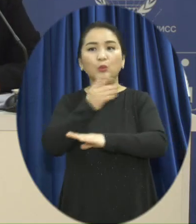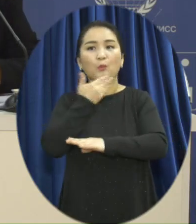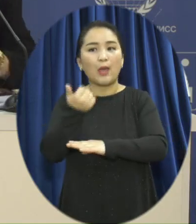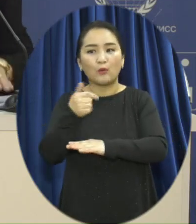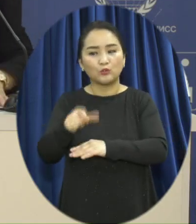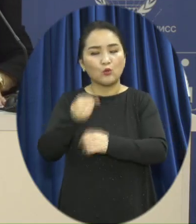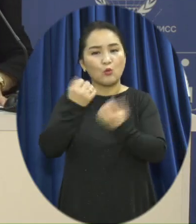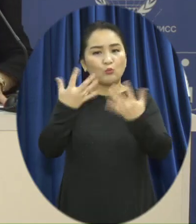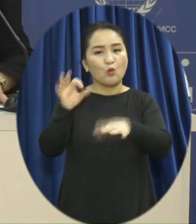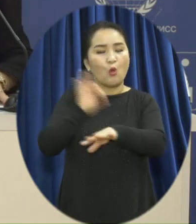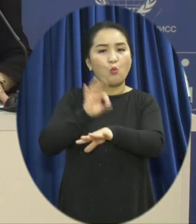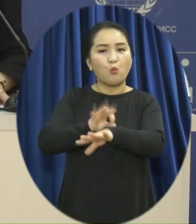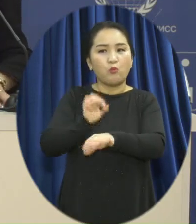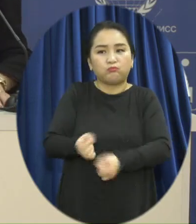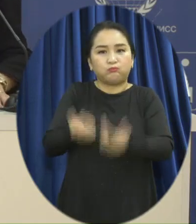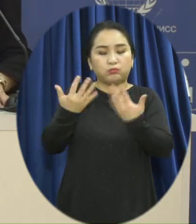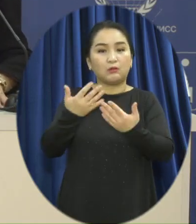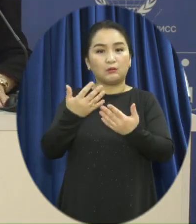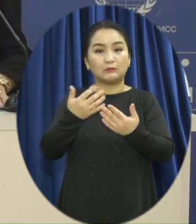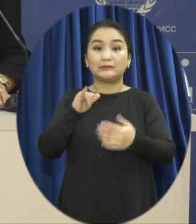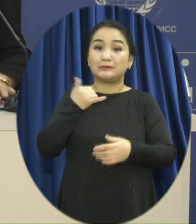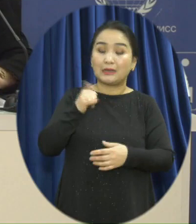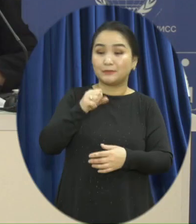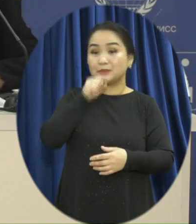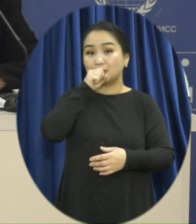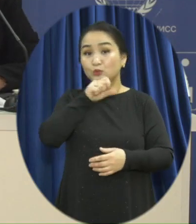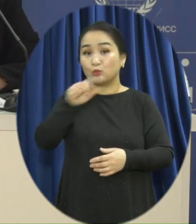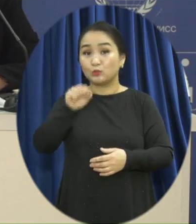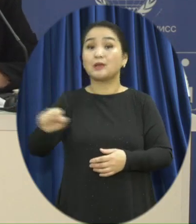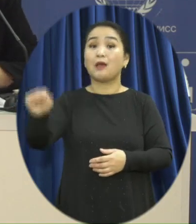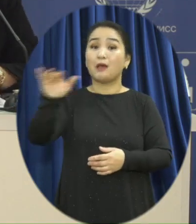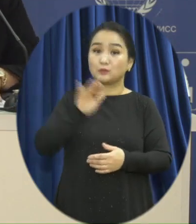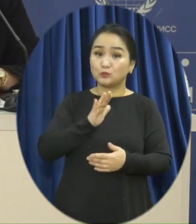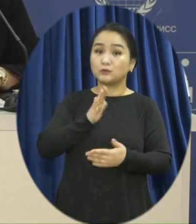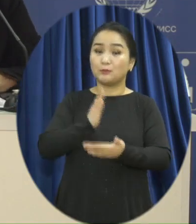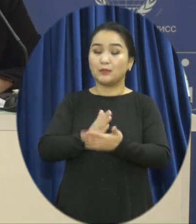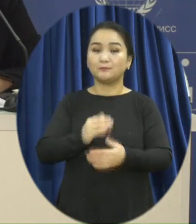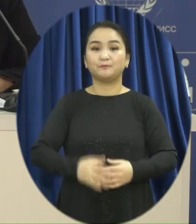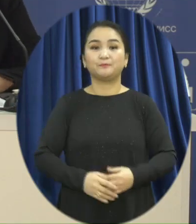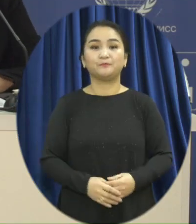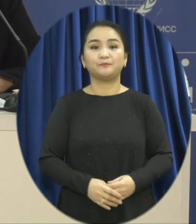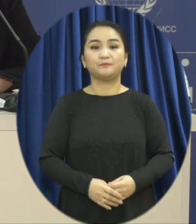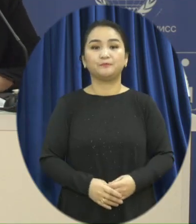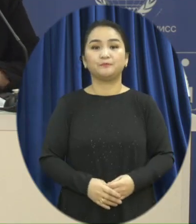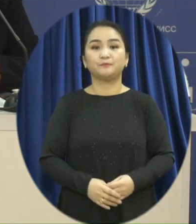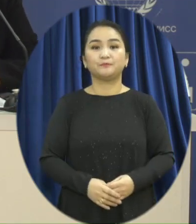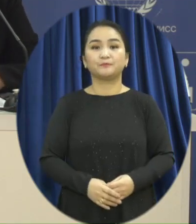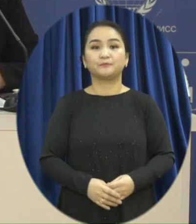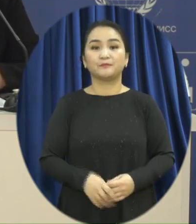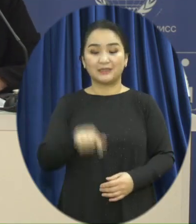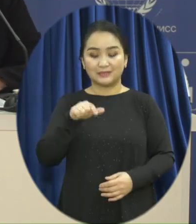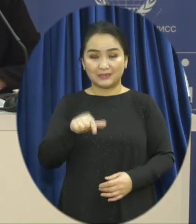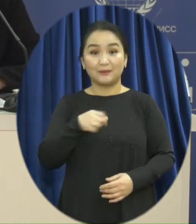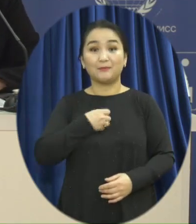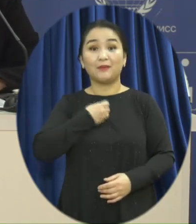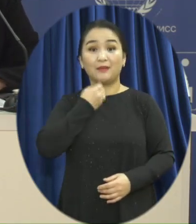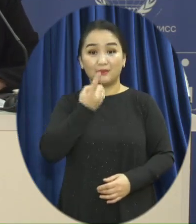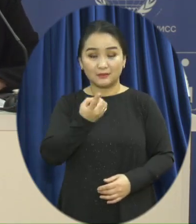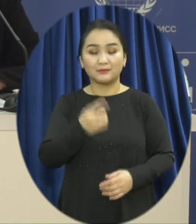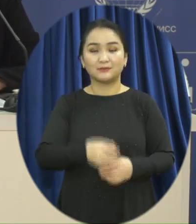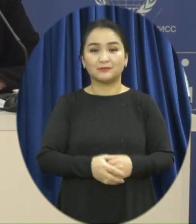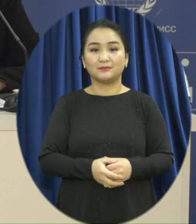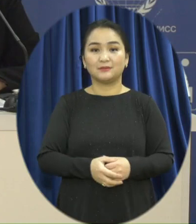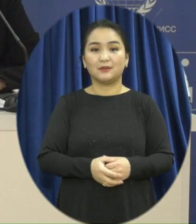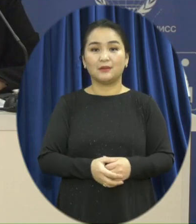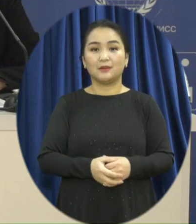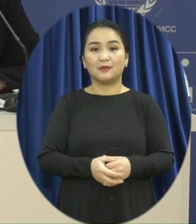олон өвчлүүд гарлаа гэдэг зүйлийг ч гэсэн зарим сэтгүүлчид асуусан байна л дээ. Энэ дээр та нэг тайлбар өгөөч. Тэр баг сая бас хэлчлээ.